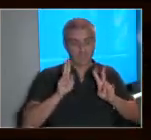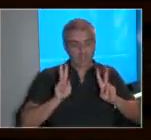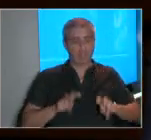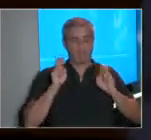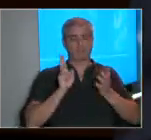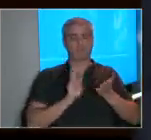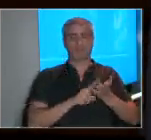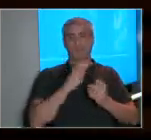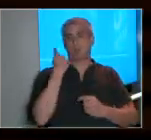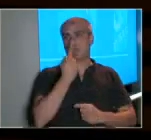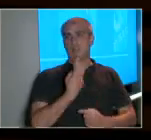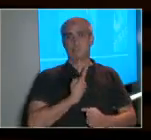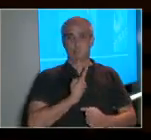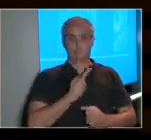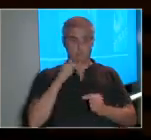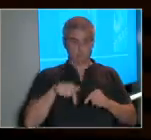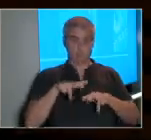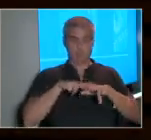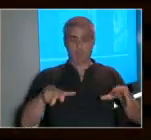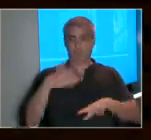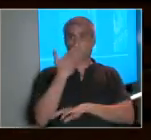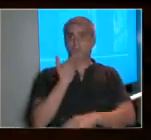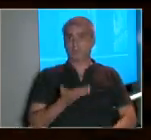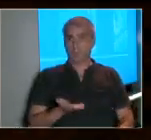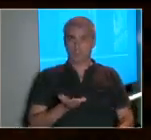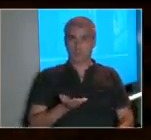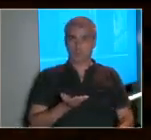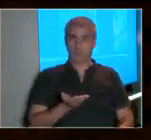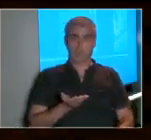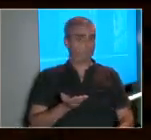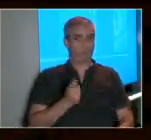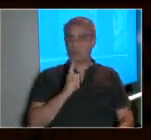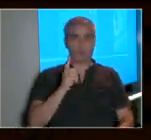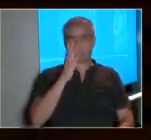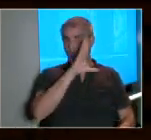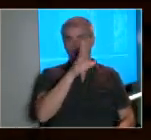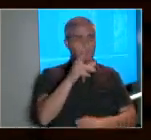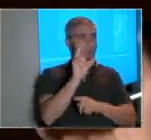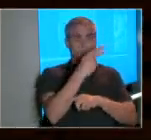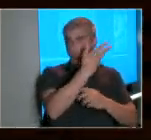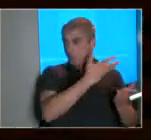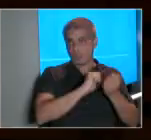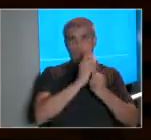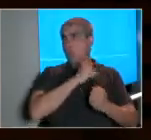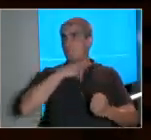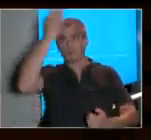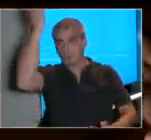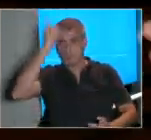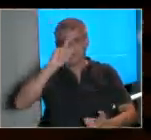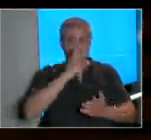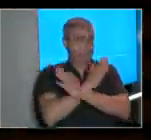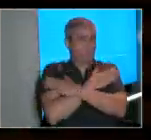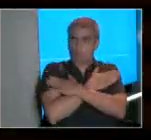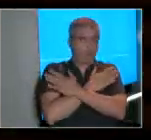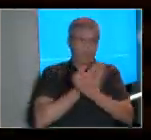לממש את זכותו להגדרה עצמית, הוא במדינת ישראל? לא באוגנדה, לא בפולין, ולא